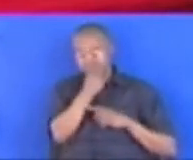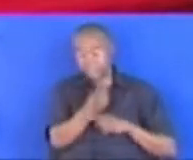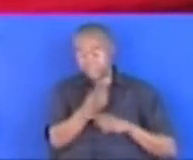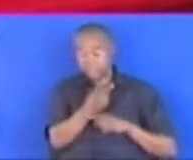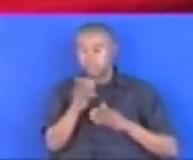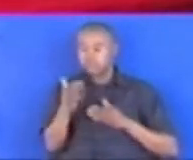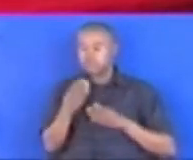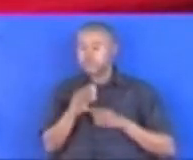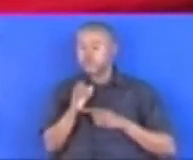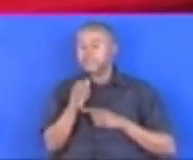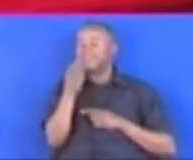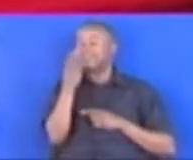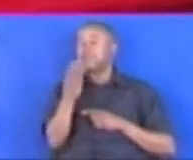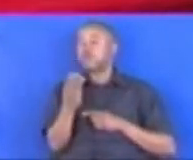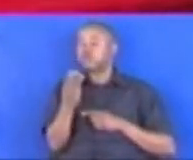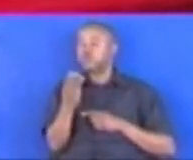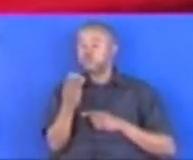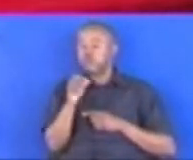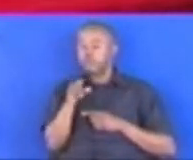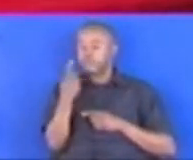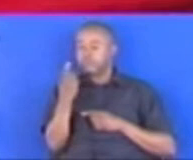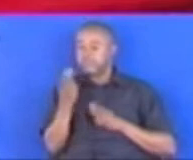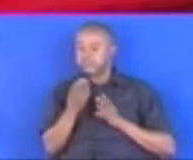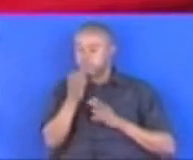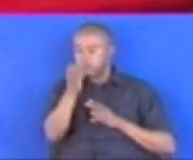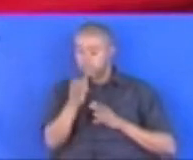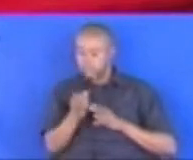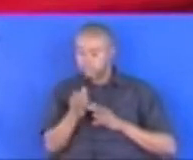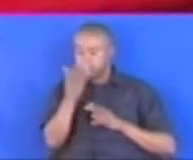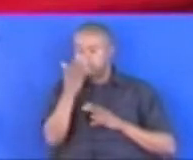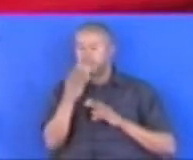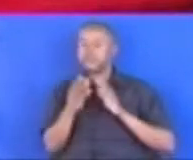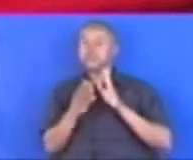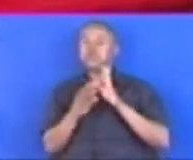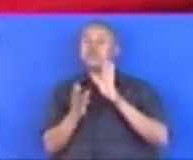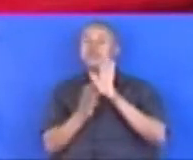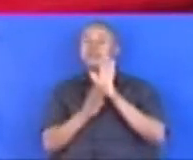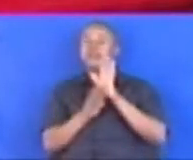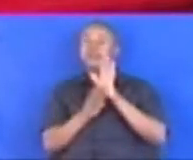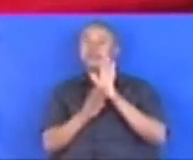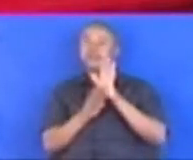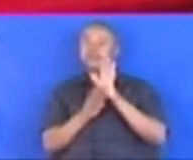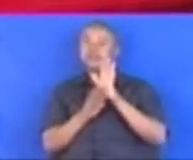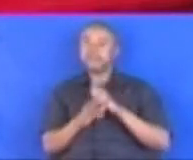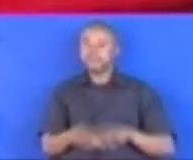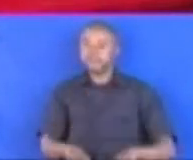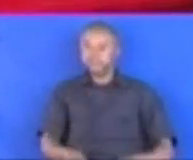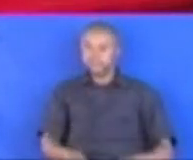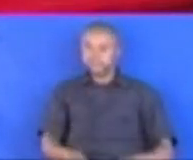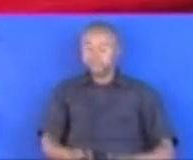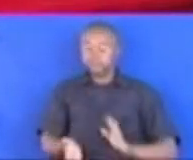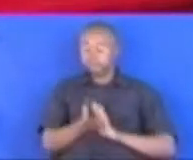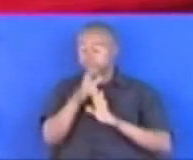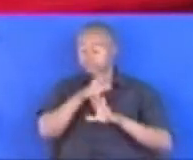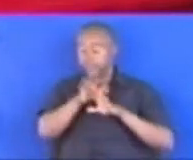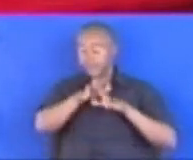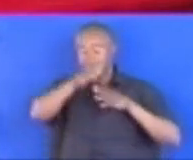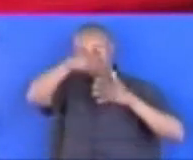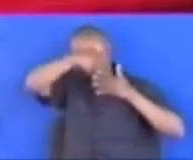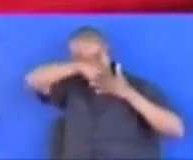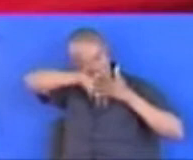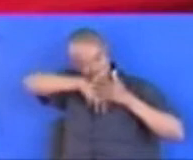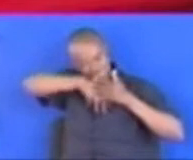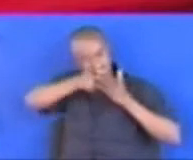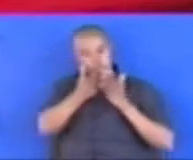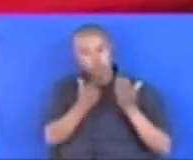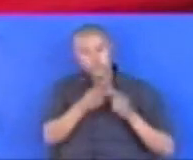bilioni 3.1, sawa na asilimia 58 kama inavyoonekana kwenye kielelezo tulichokitoa namba 2. Maelezo ya kina ya